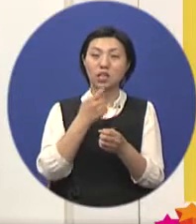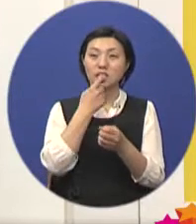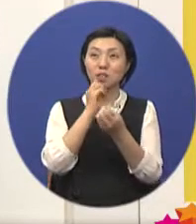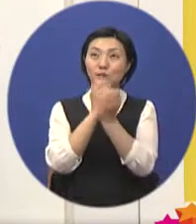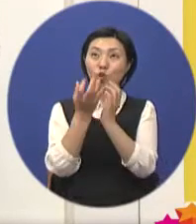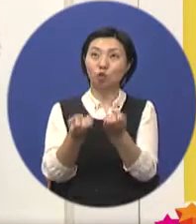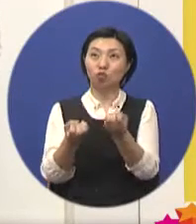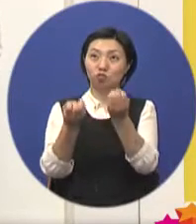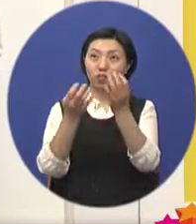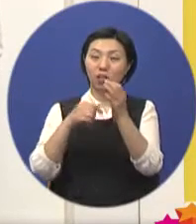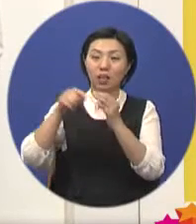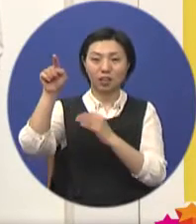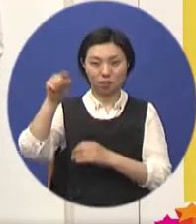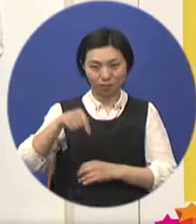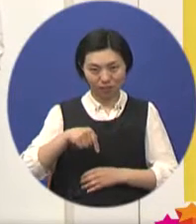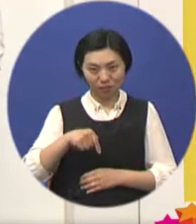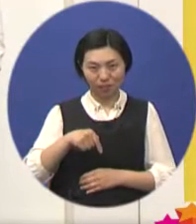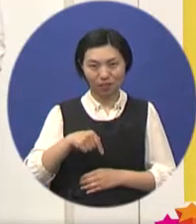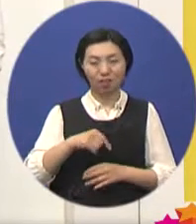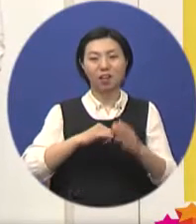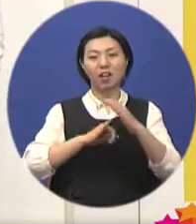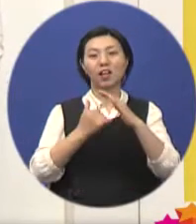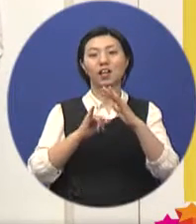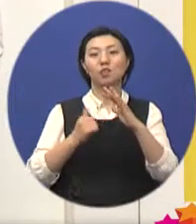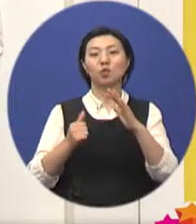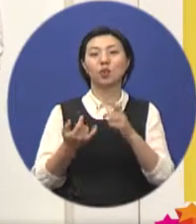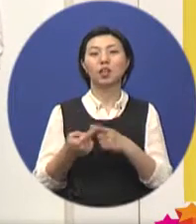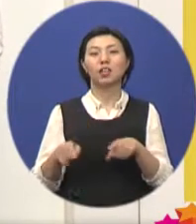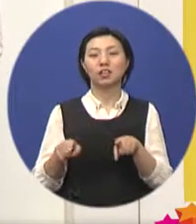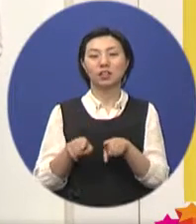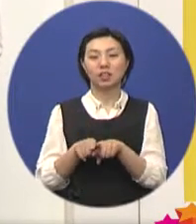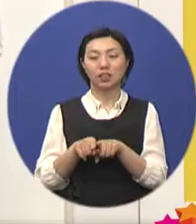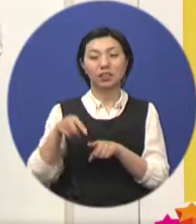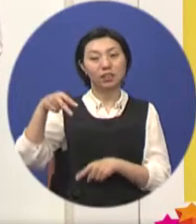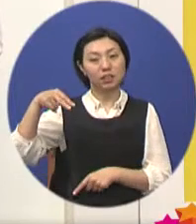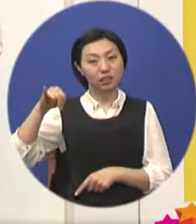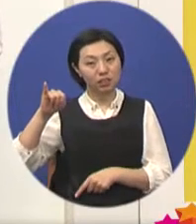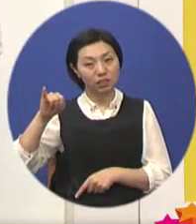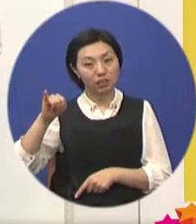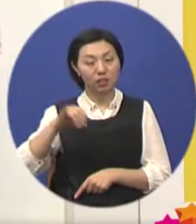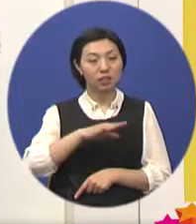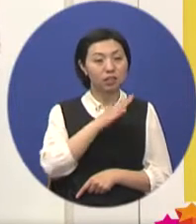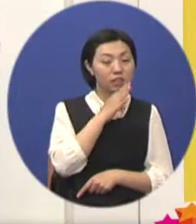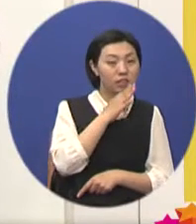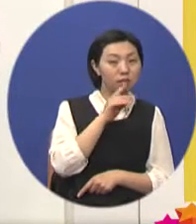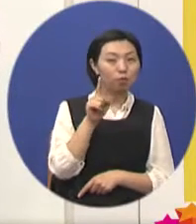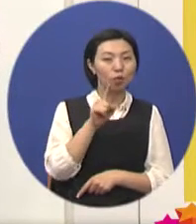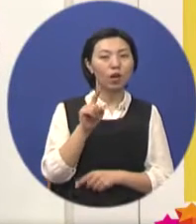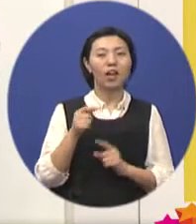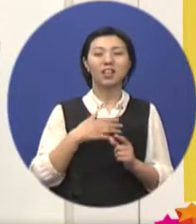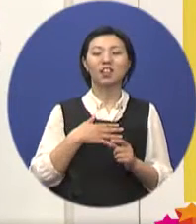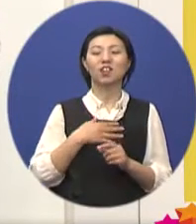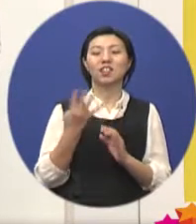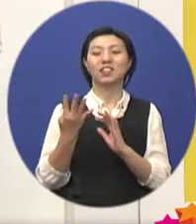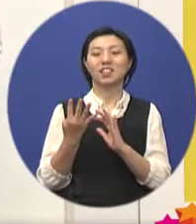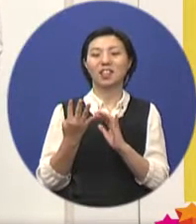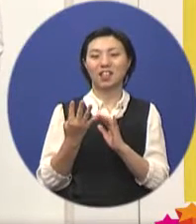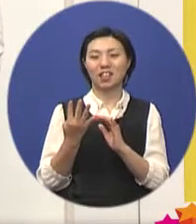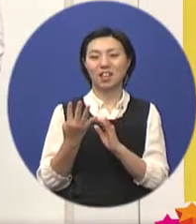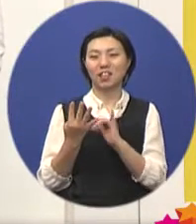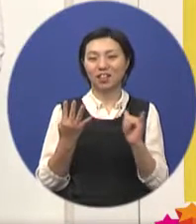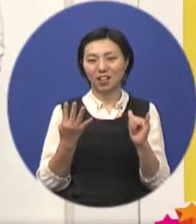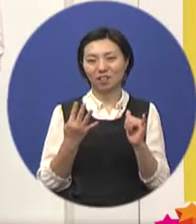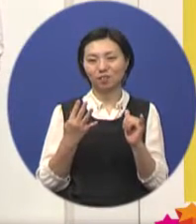누구하고 네. 가셨어요? 가족들하고요. 네. 가족들 친정 시댁. 저희 네 식구만요. 아, 애들하고